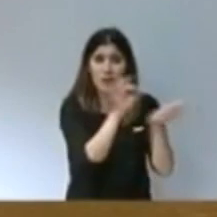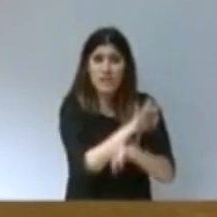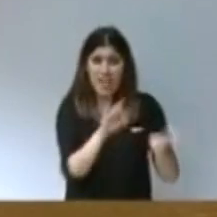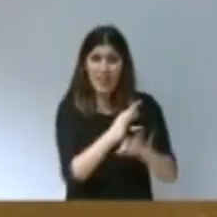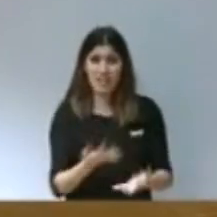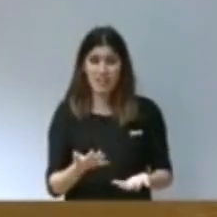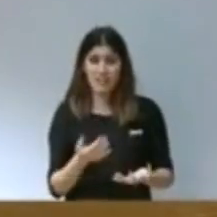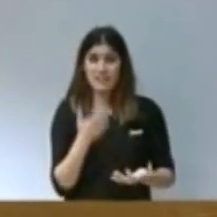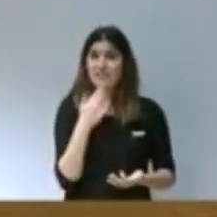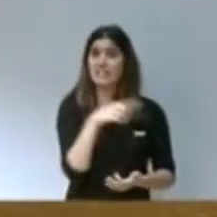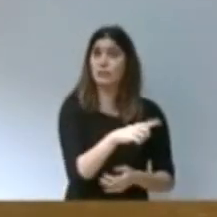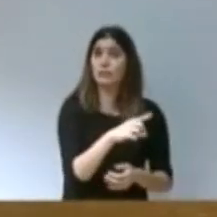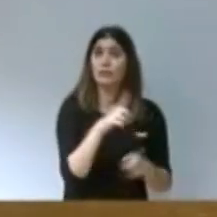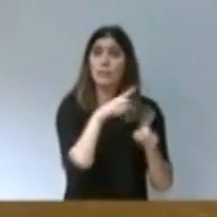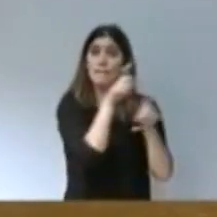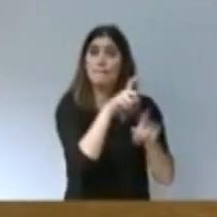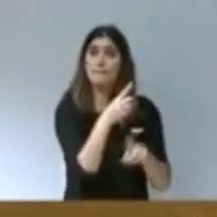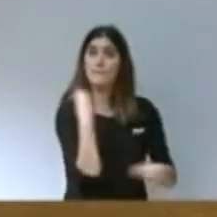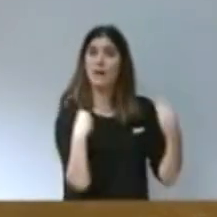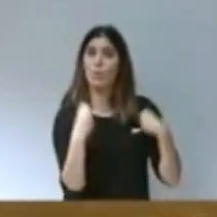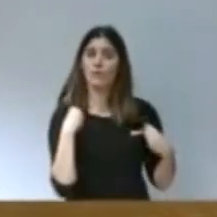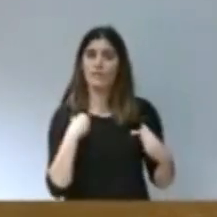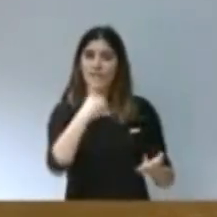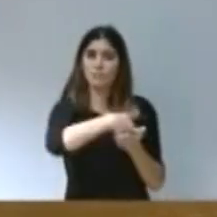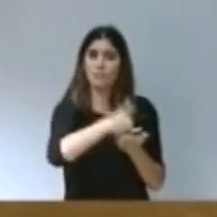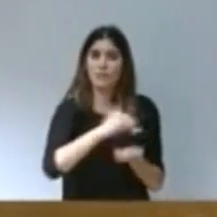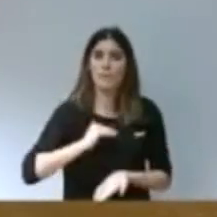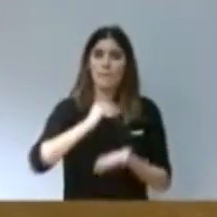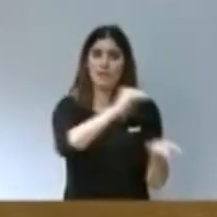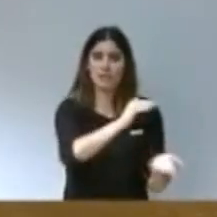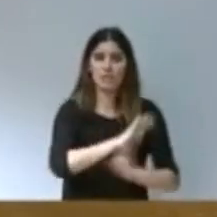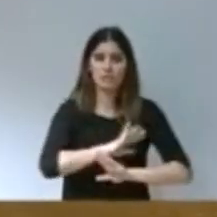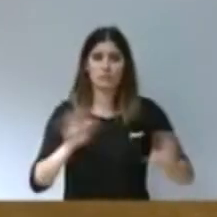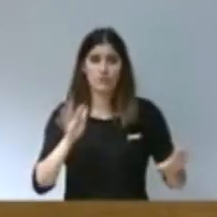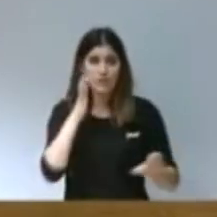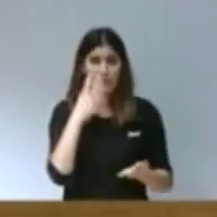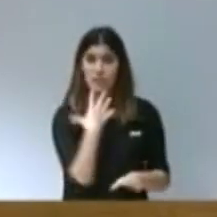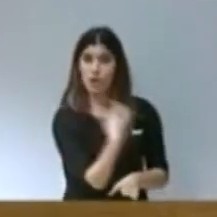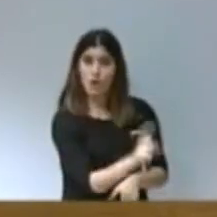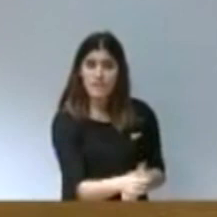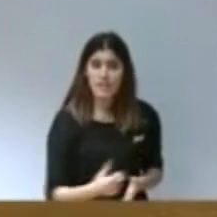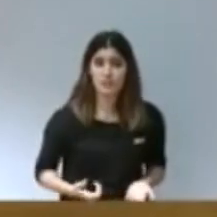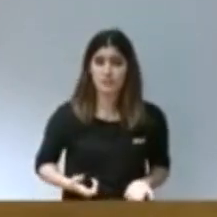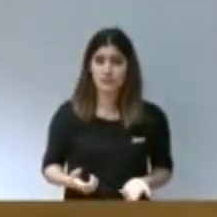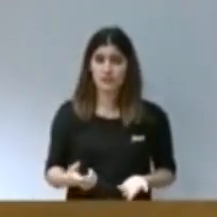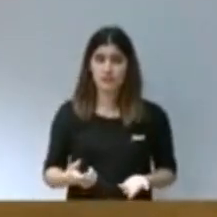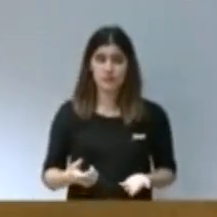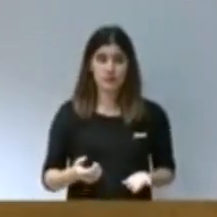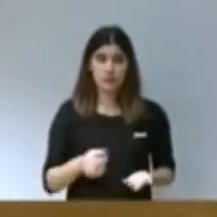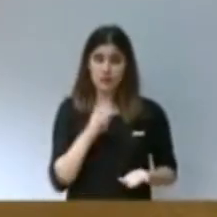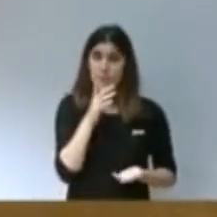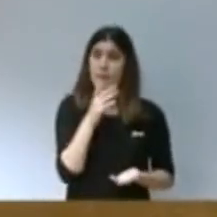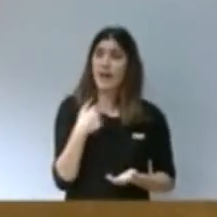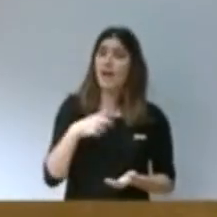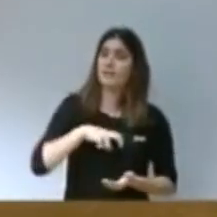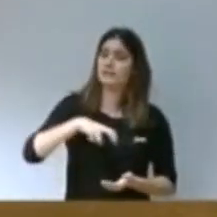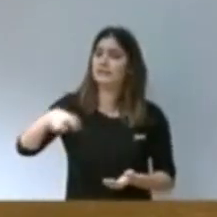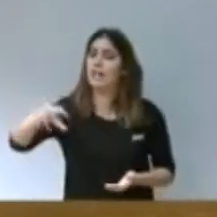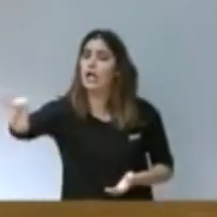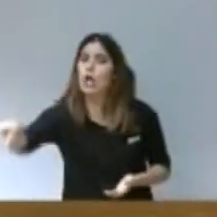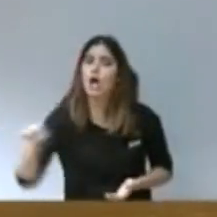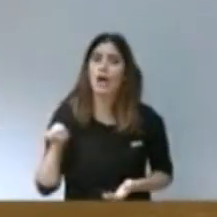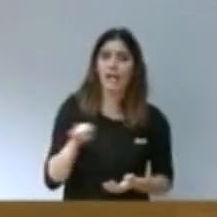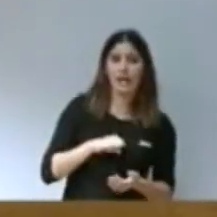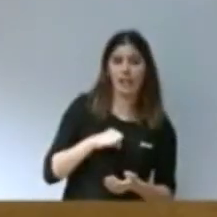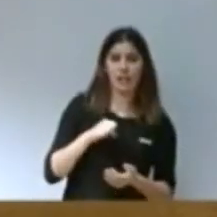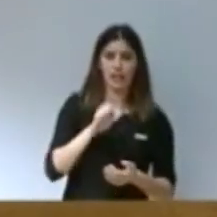treballa? Si vostè fa preguntes i peticions de documentació i no ve a per elles, per no desplaçar-se